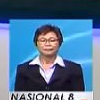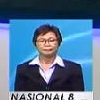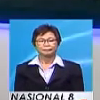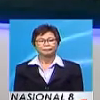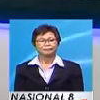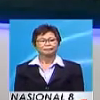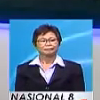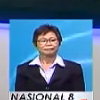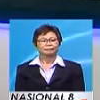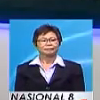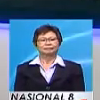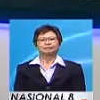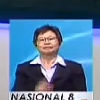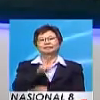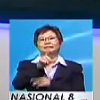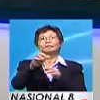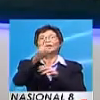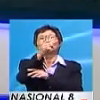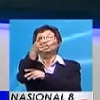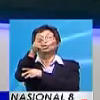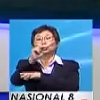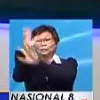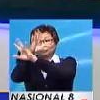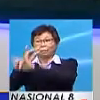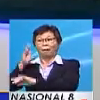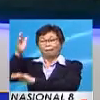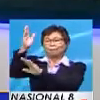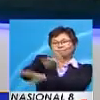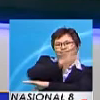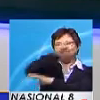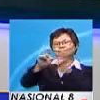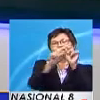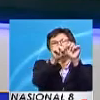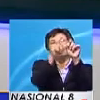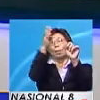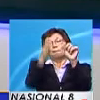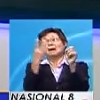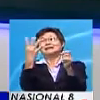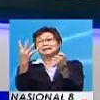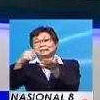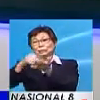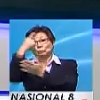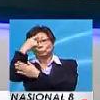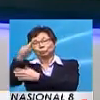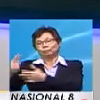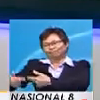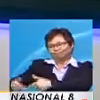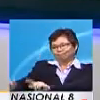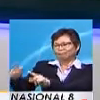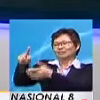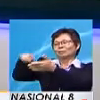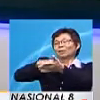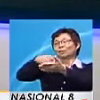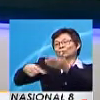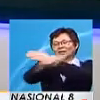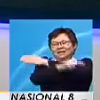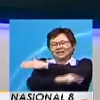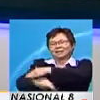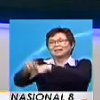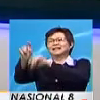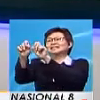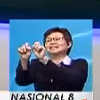negara dewan undangan Negeri Sarawak akan dibubarkan pada 11 April ini untuk memberi laluan kepada pilihan Raya Negeri